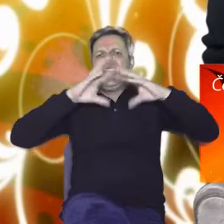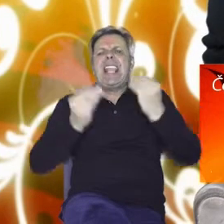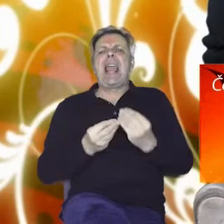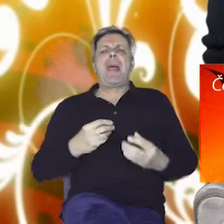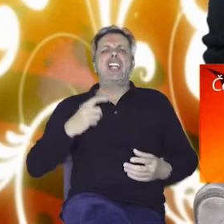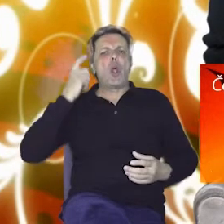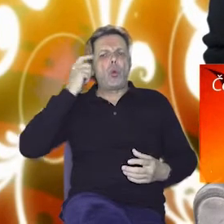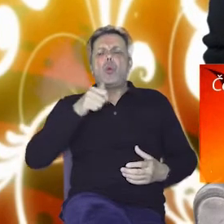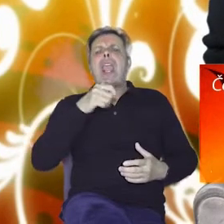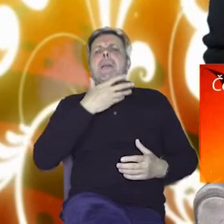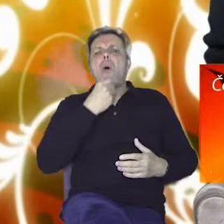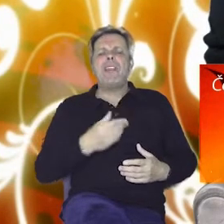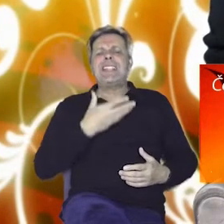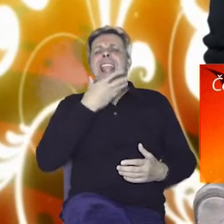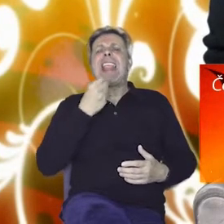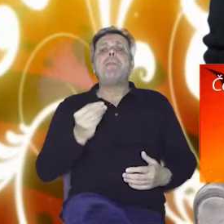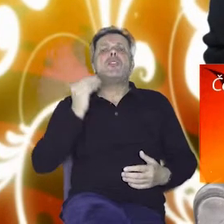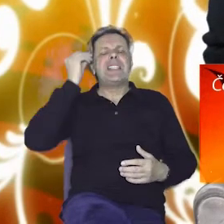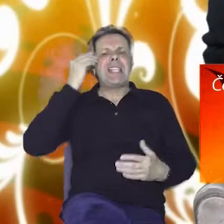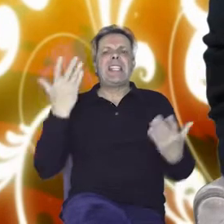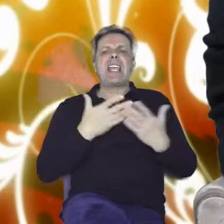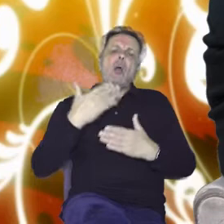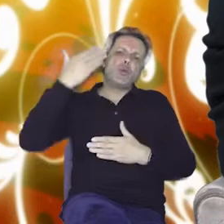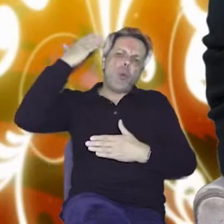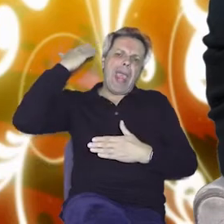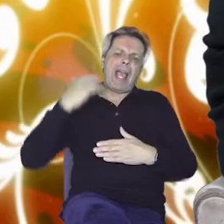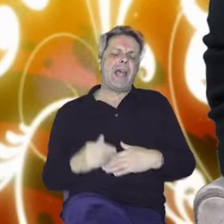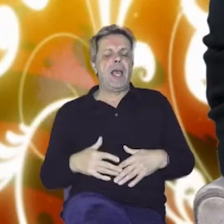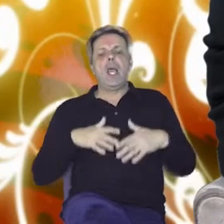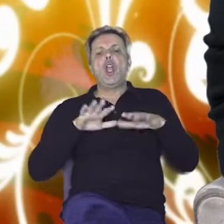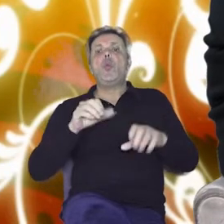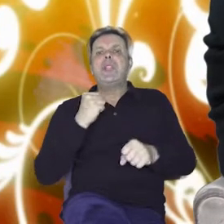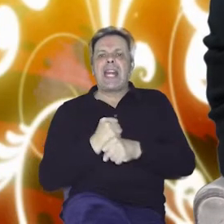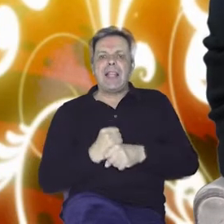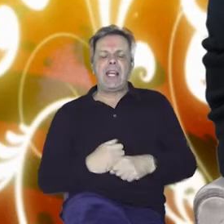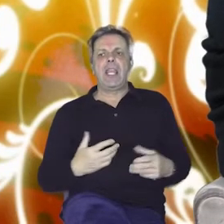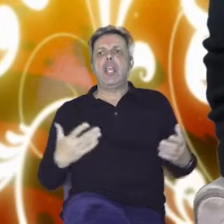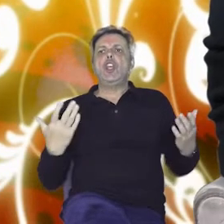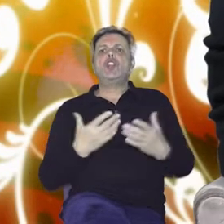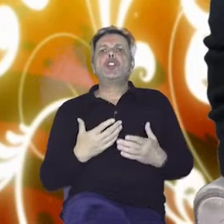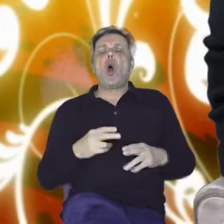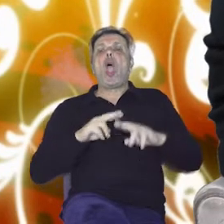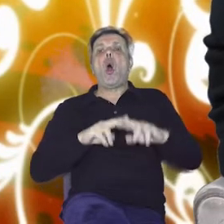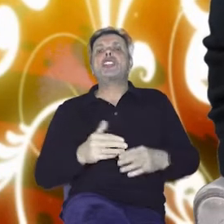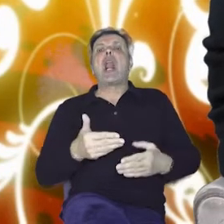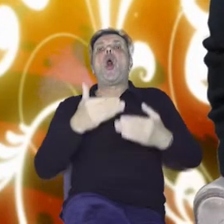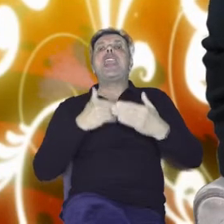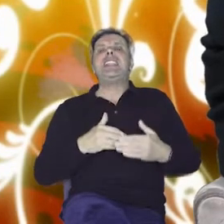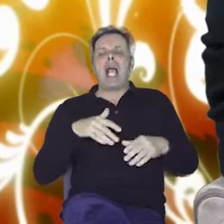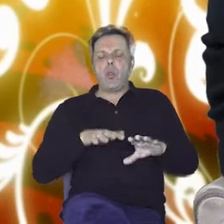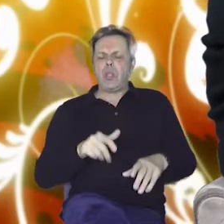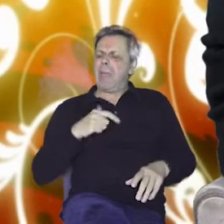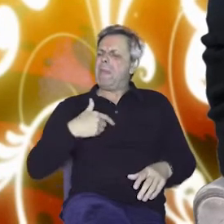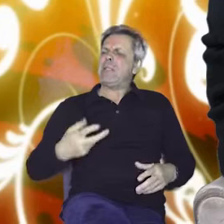prošlosti, lijepo se prisjetiti kako su nekada ljudi radili i šta je iza njih ostalo. Pa i mi u medicini smo